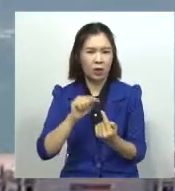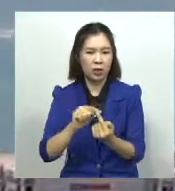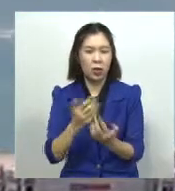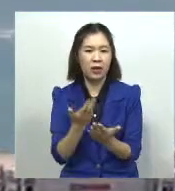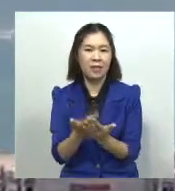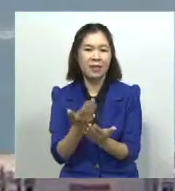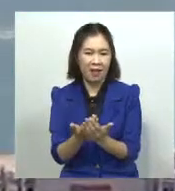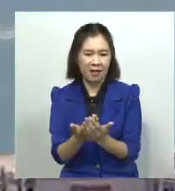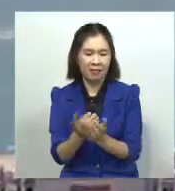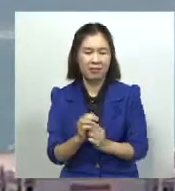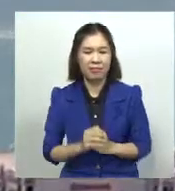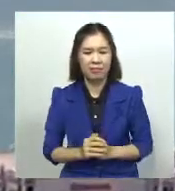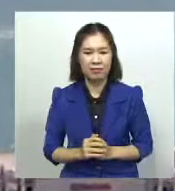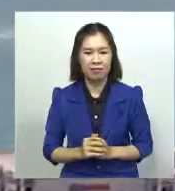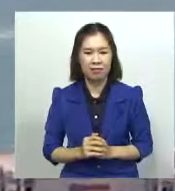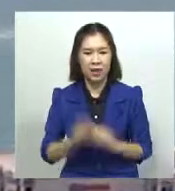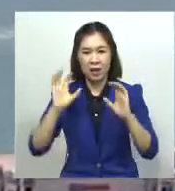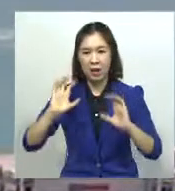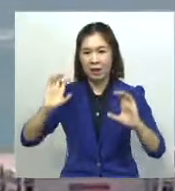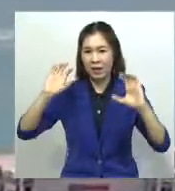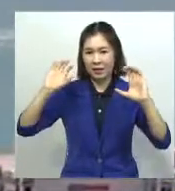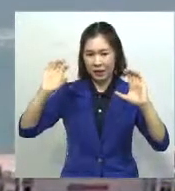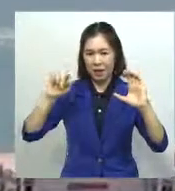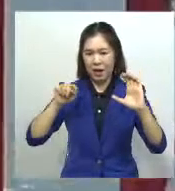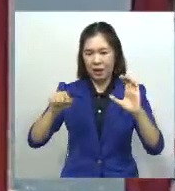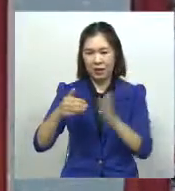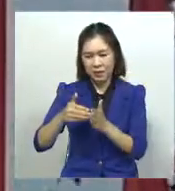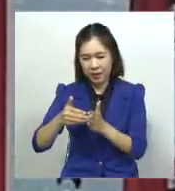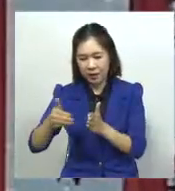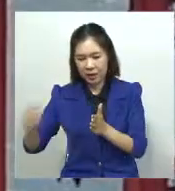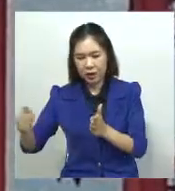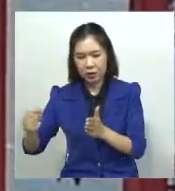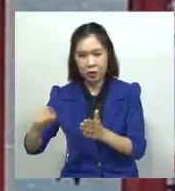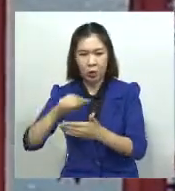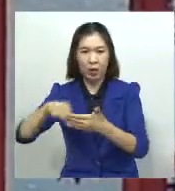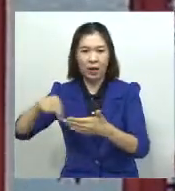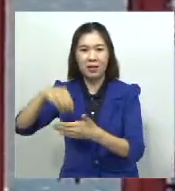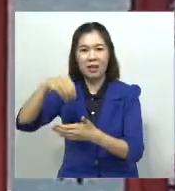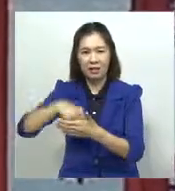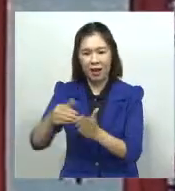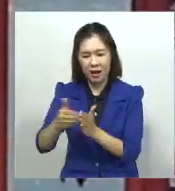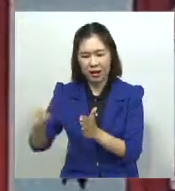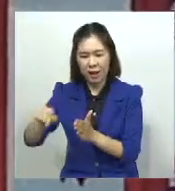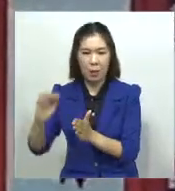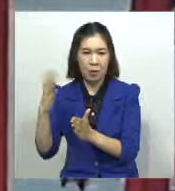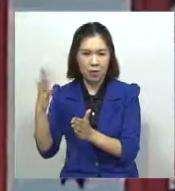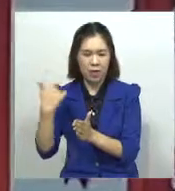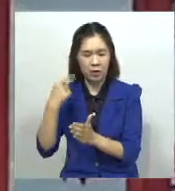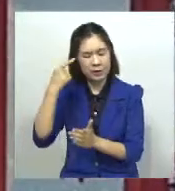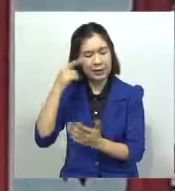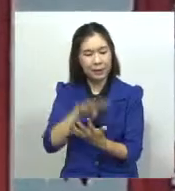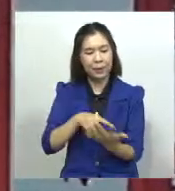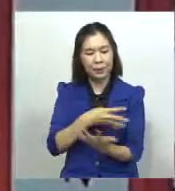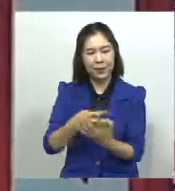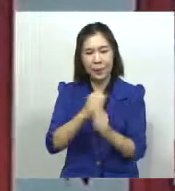เงินบาทและการที่ยังไม่มีรัฐบาลอีกระยะหนึ่งในช่วงหลังการเลือกตั้งซึ่งผู้ส่งออกจะหามาตรการใน